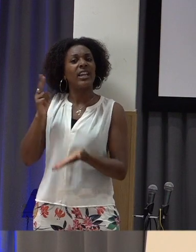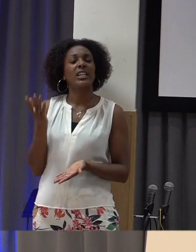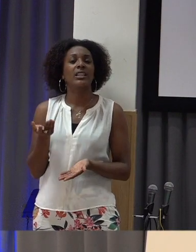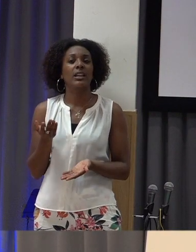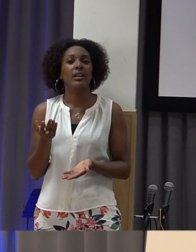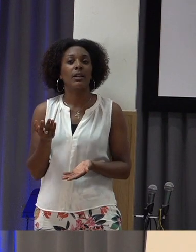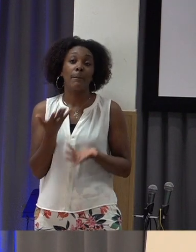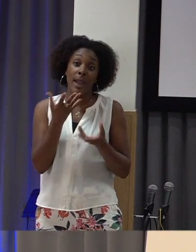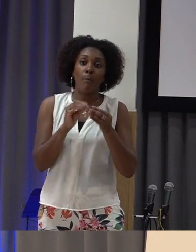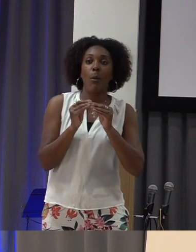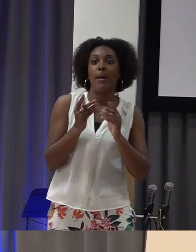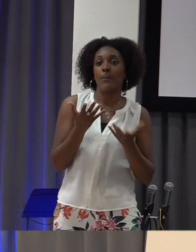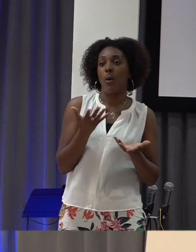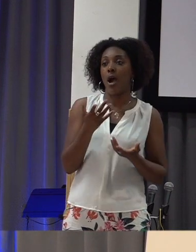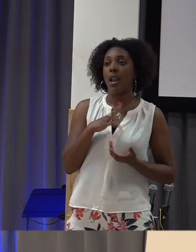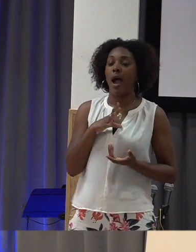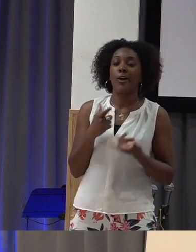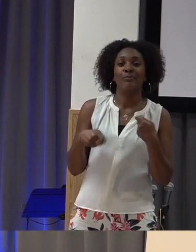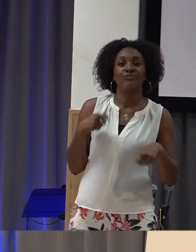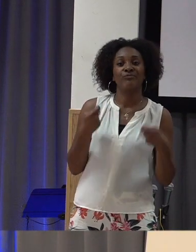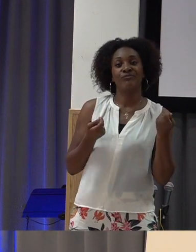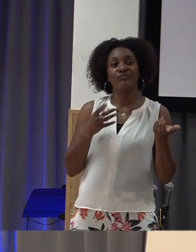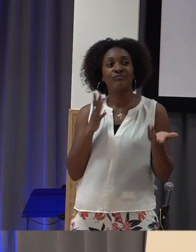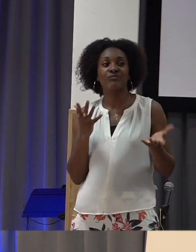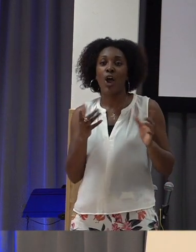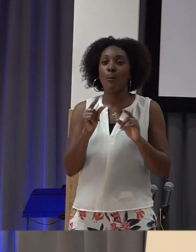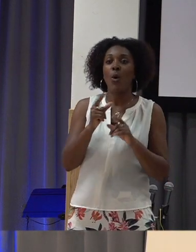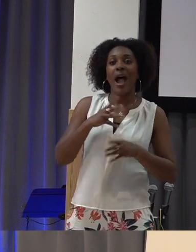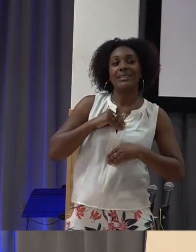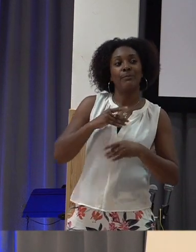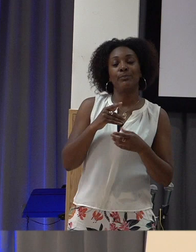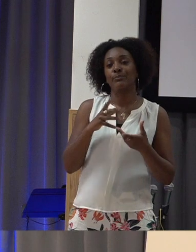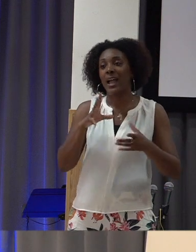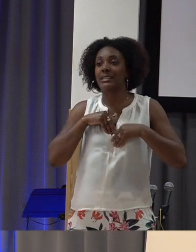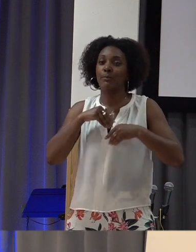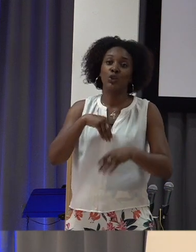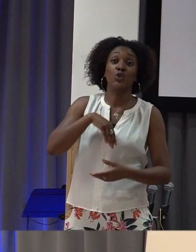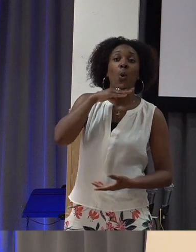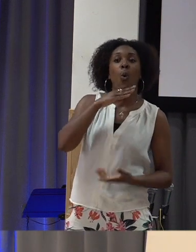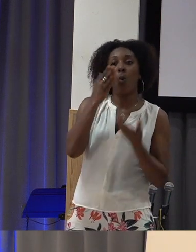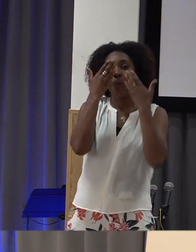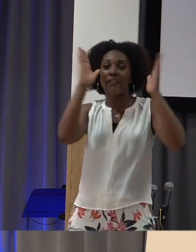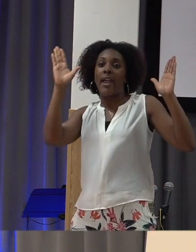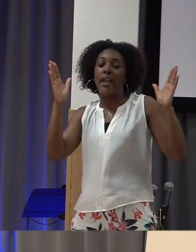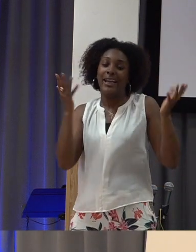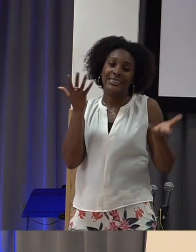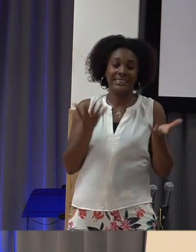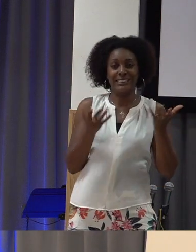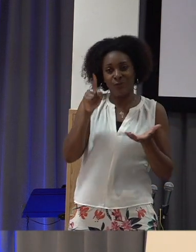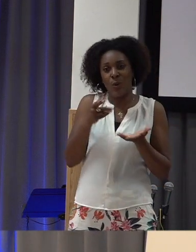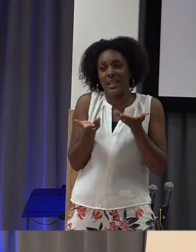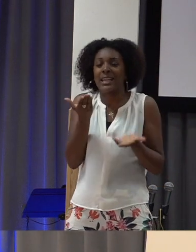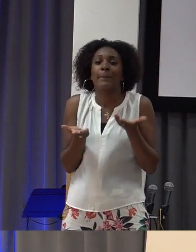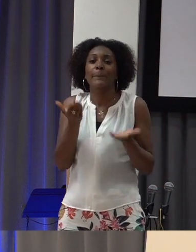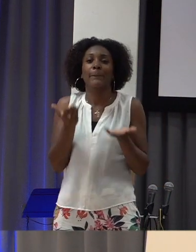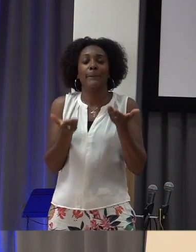conséquence de l'évangile. Je crois dur comme fer en la parole de Dieu. Pour moi, elle est la racine qui